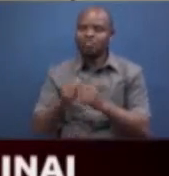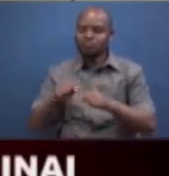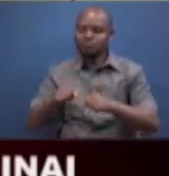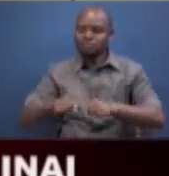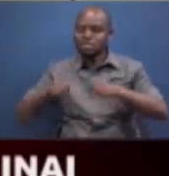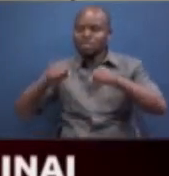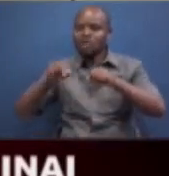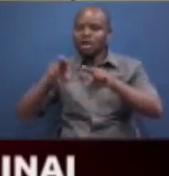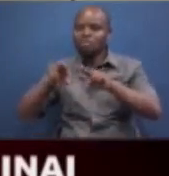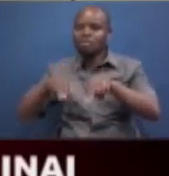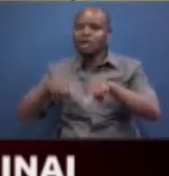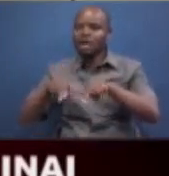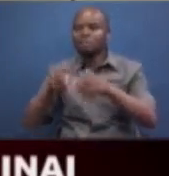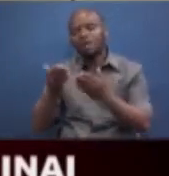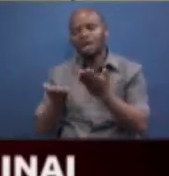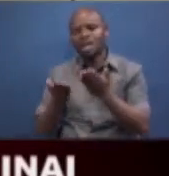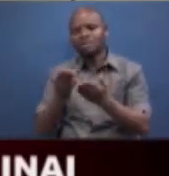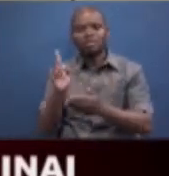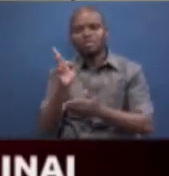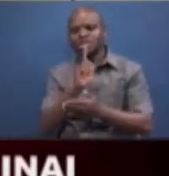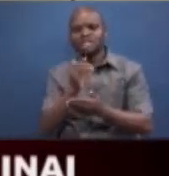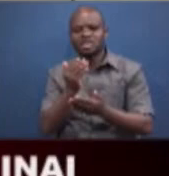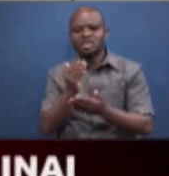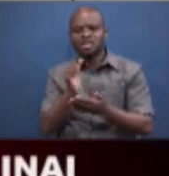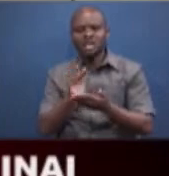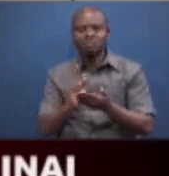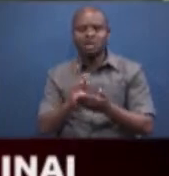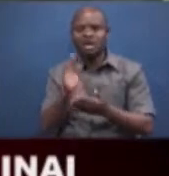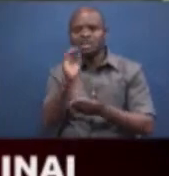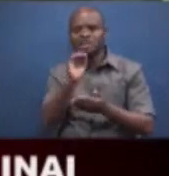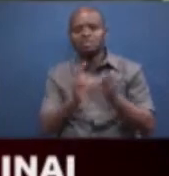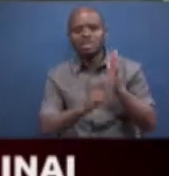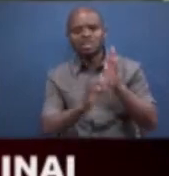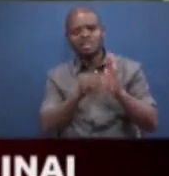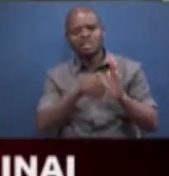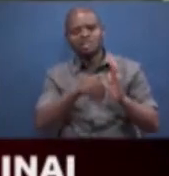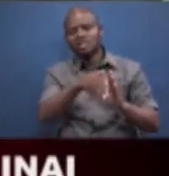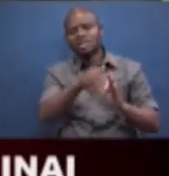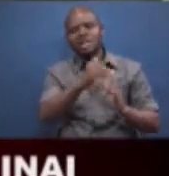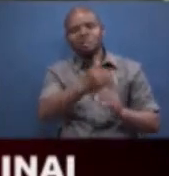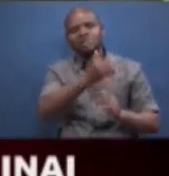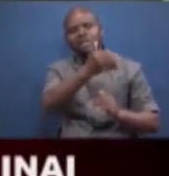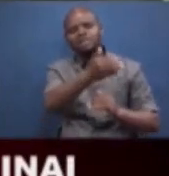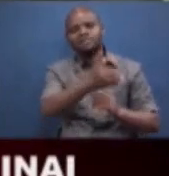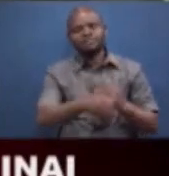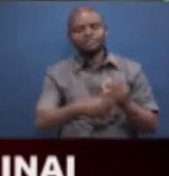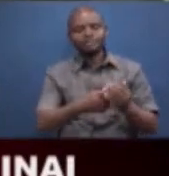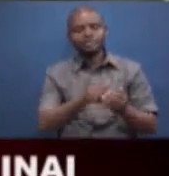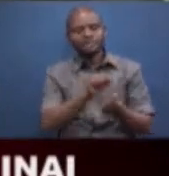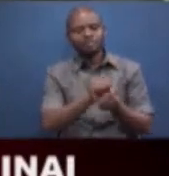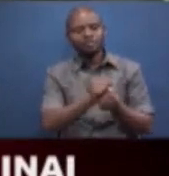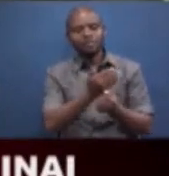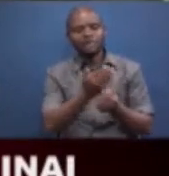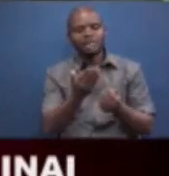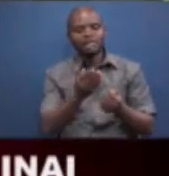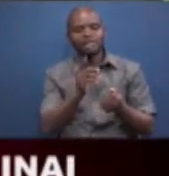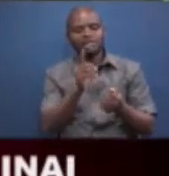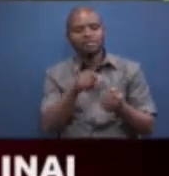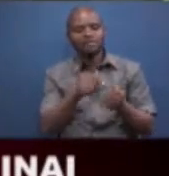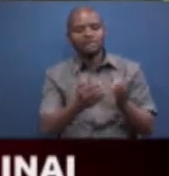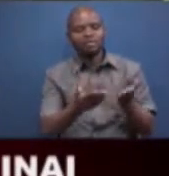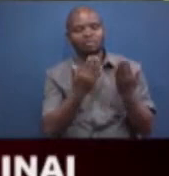mahakama angalau si haba, tuko 60%, tunaelekea mbele. Kwa hiyo na vyombo vingine navyo